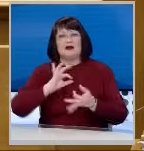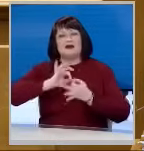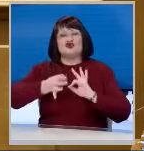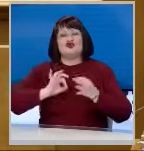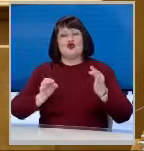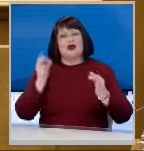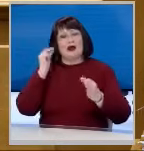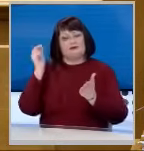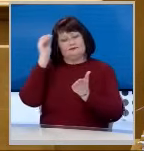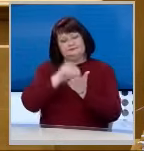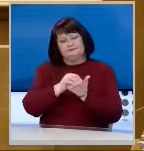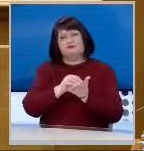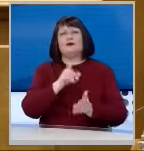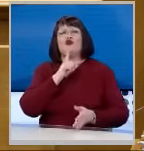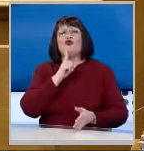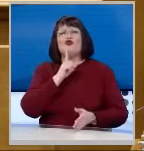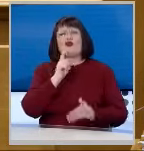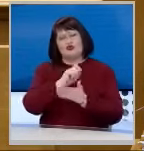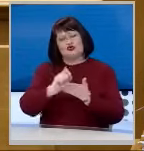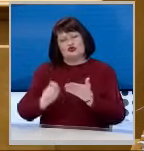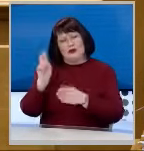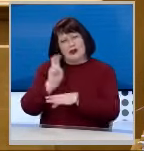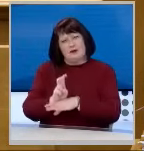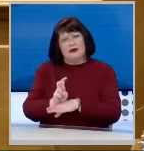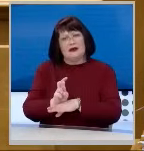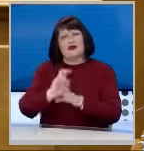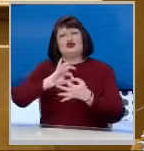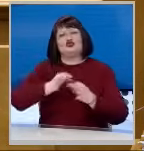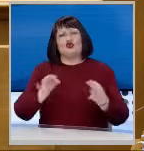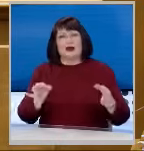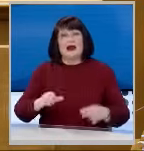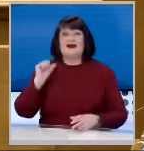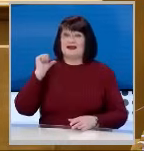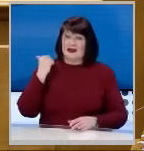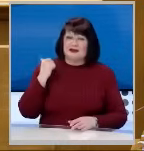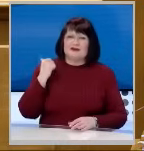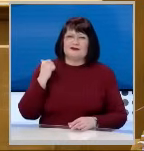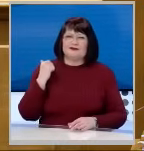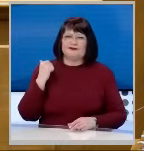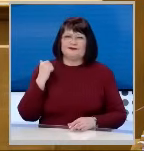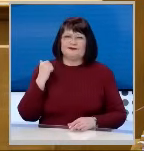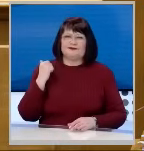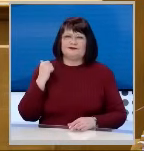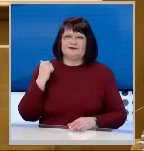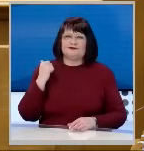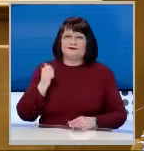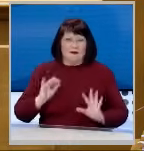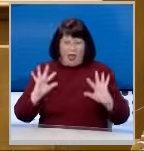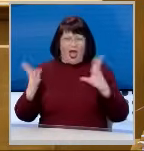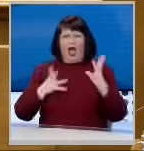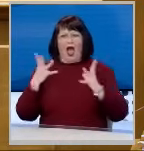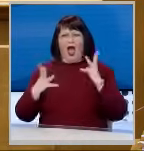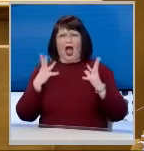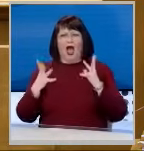ιστορία όπως γράφτηκε στην ιστορία η χθεσινή έξαλλη